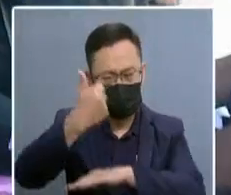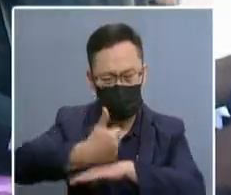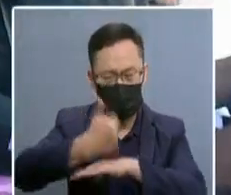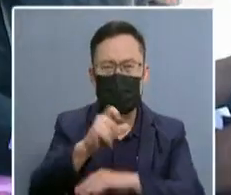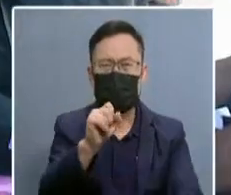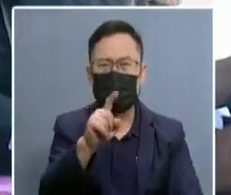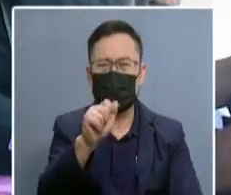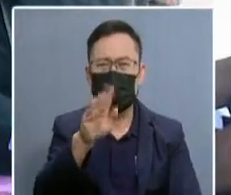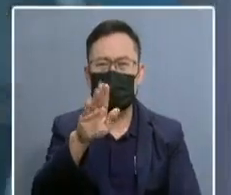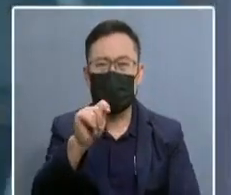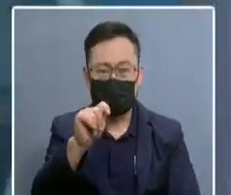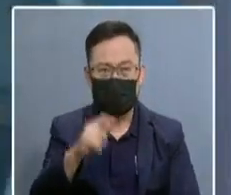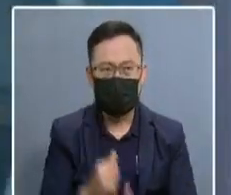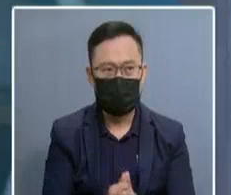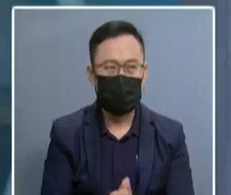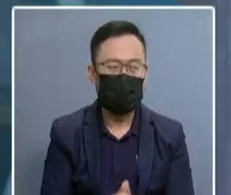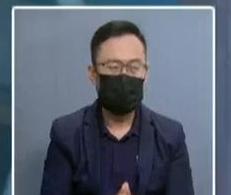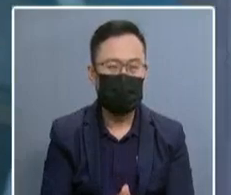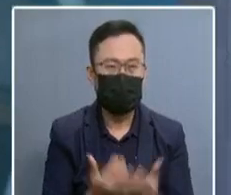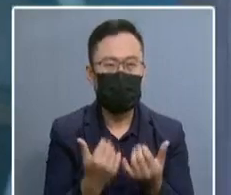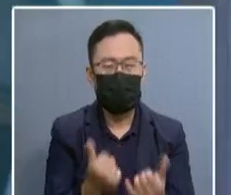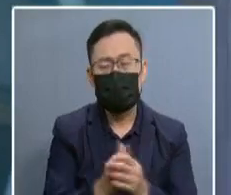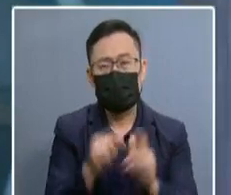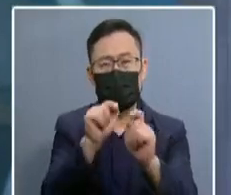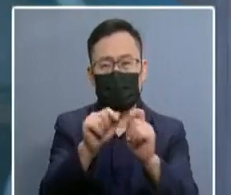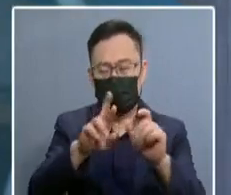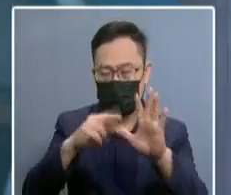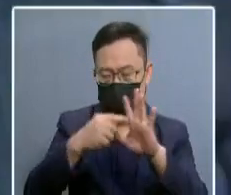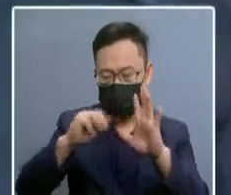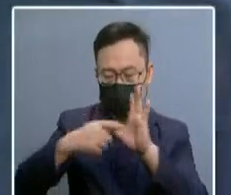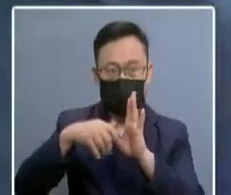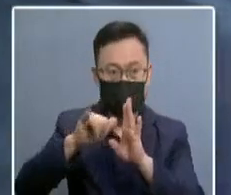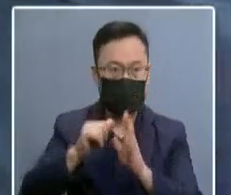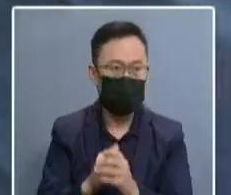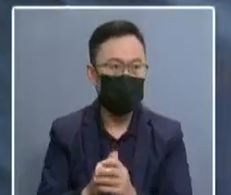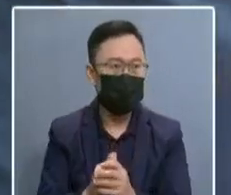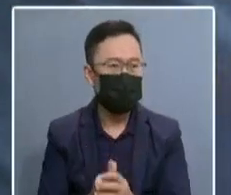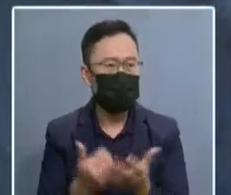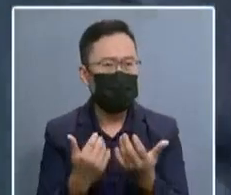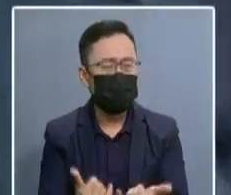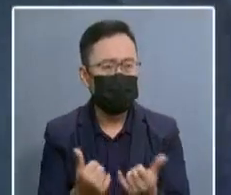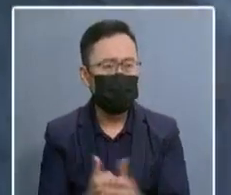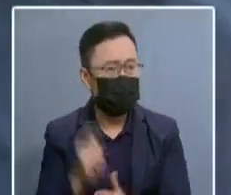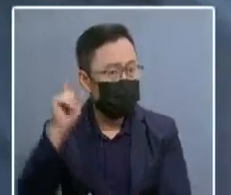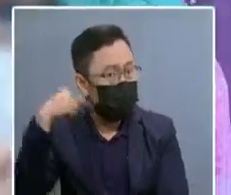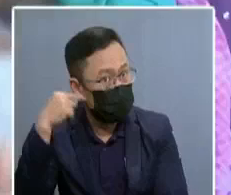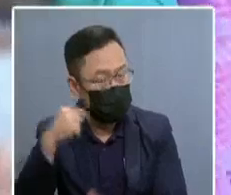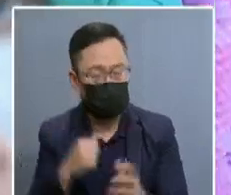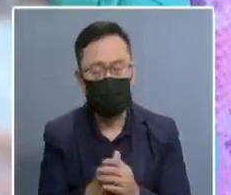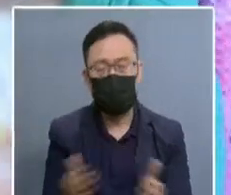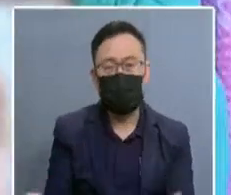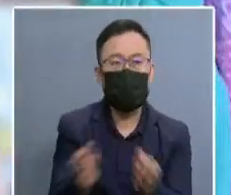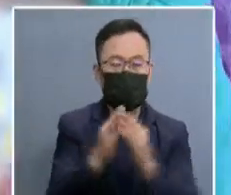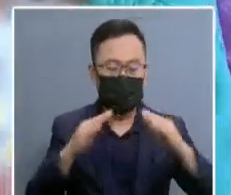อีซะหายีมะลีชาวบ้านตำบลยะตะอำเภอรามันจังหวัดยะลาอาศัยอยู่กับแม่วัยชราและลูกพิการอีก3คนซึ่งก่อนหน้